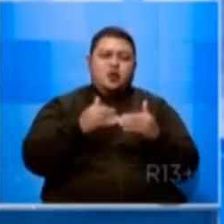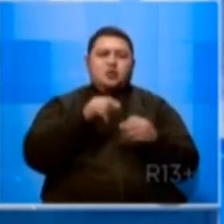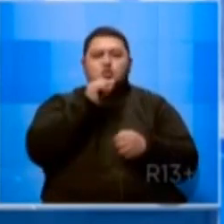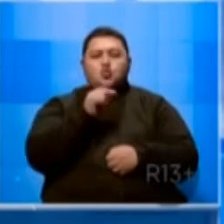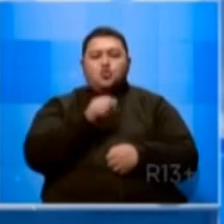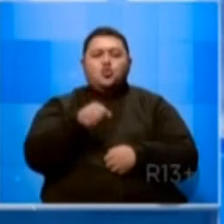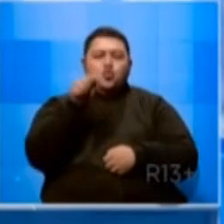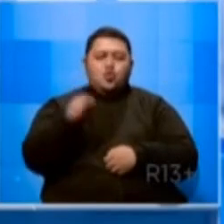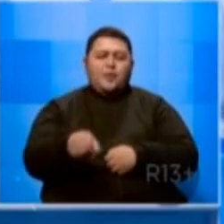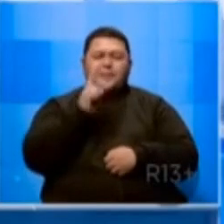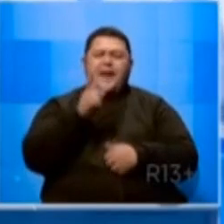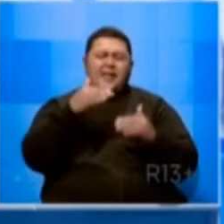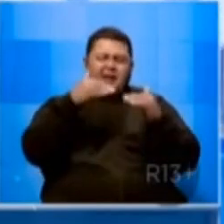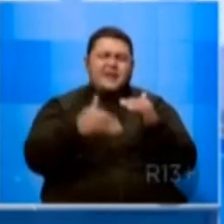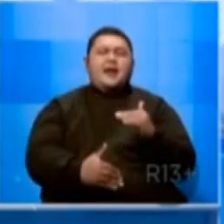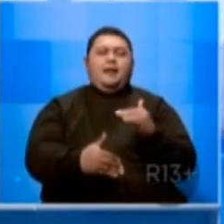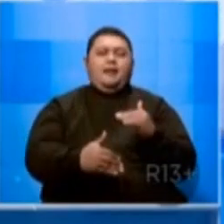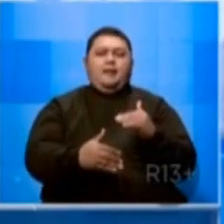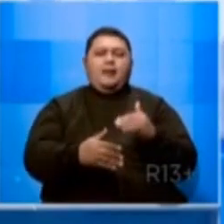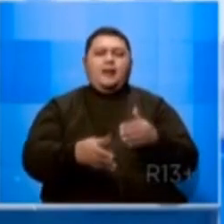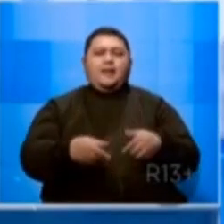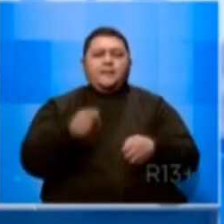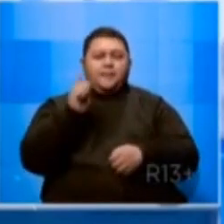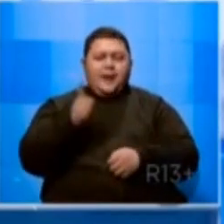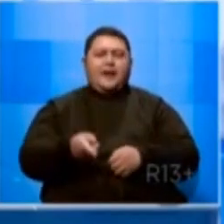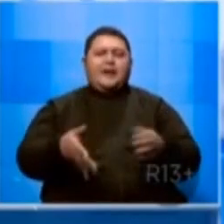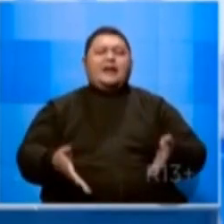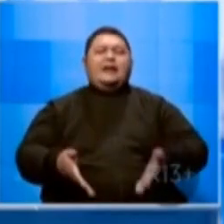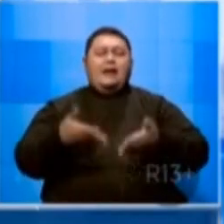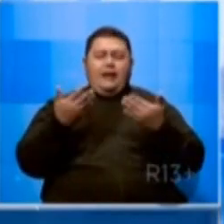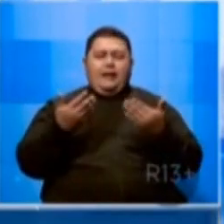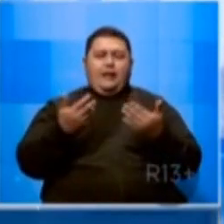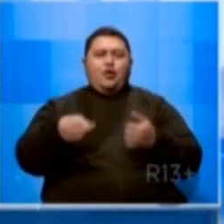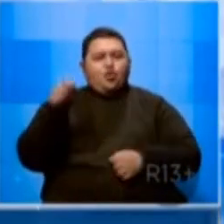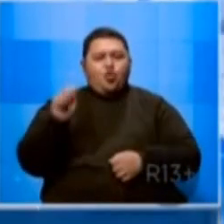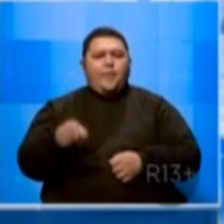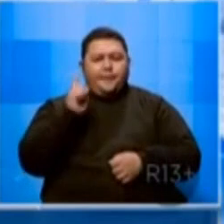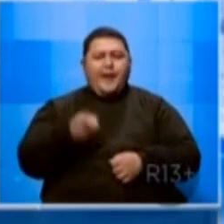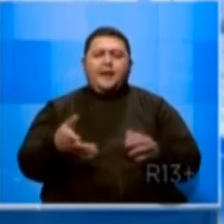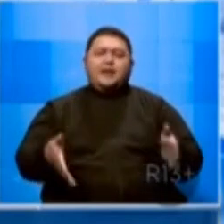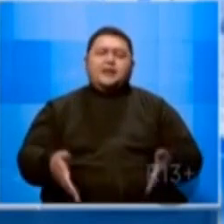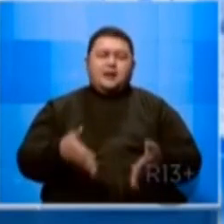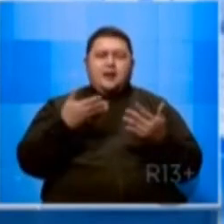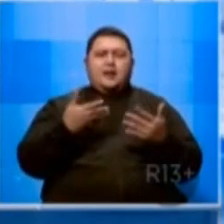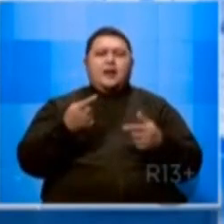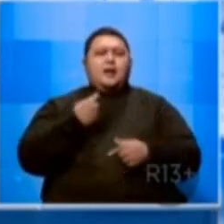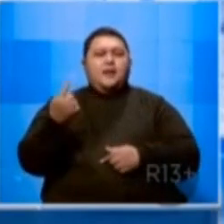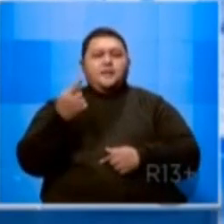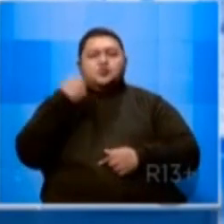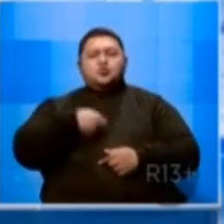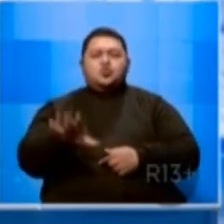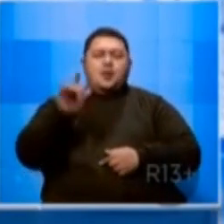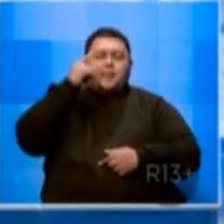yang paling ringan sebelum tadi vonis sebelum diucapkan vonis kami sudah memprediksi kami sudah